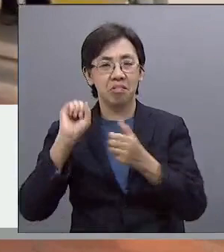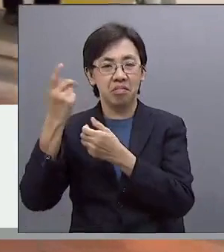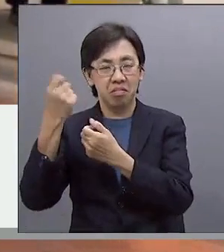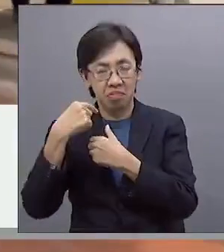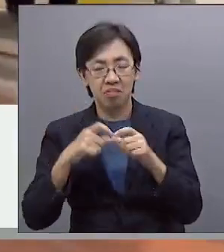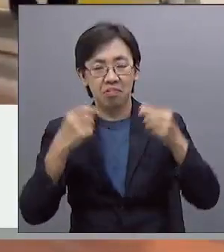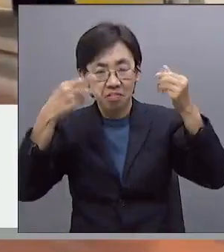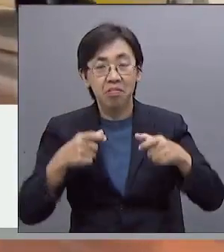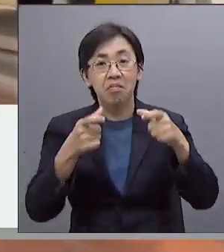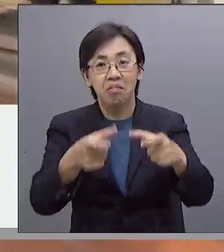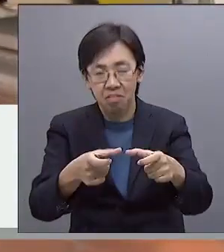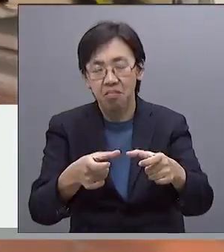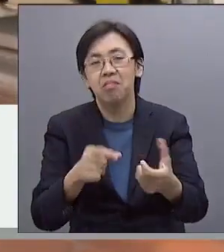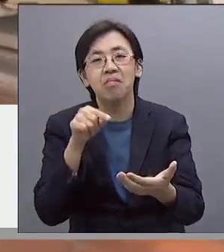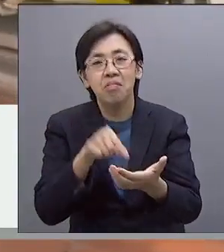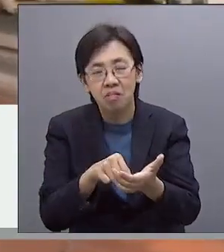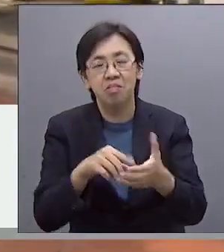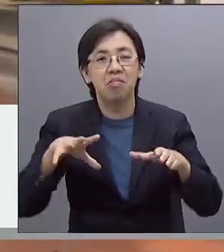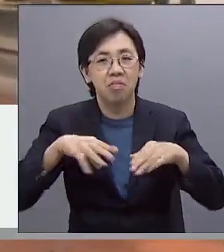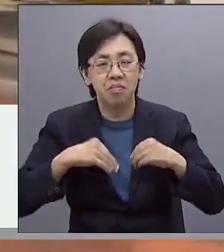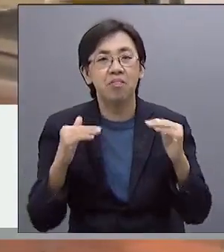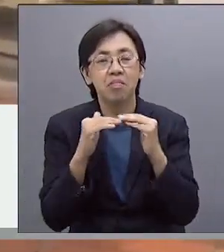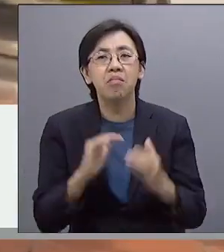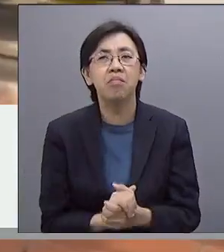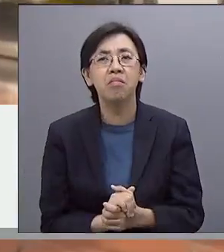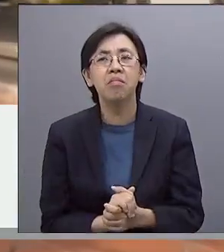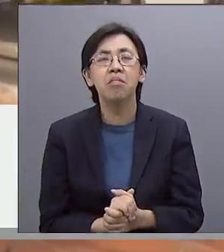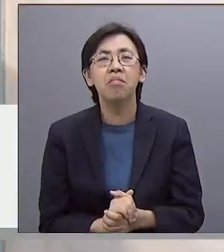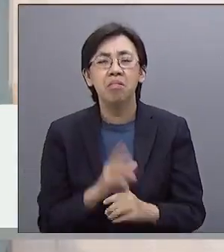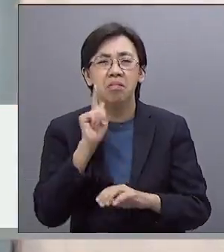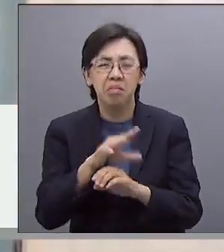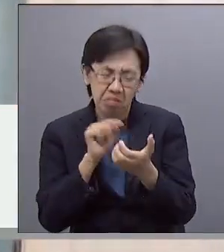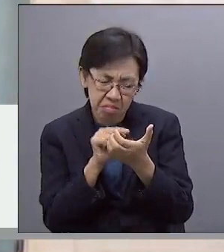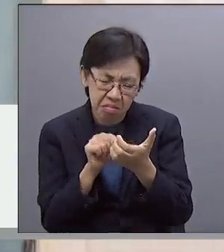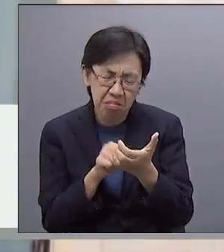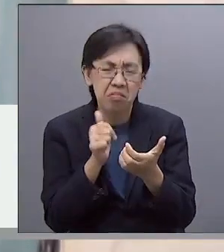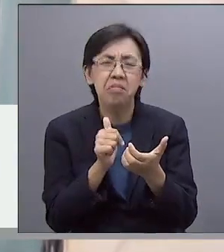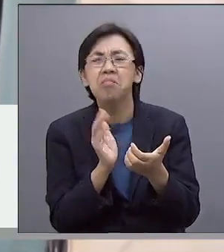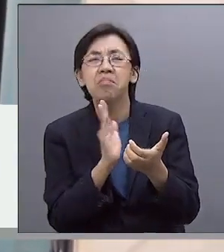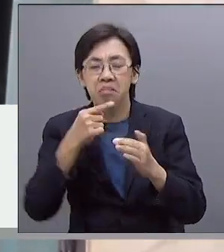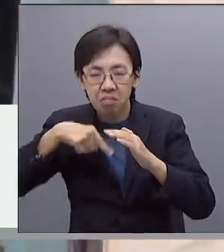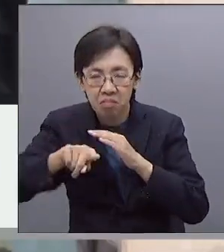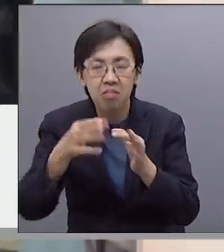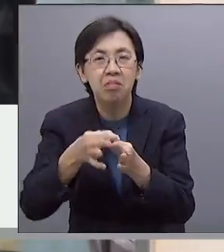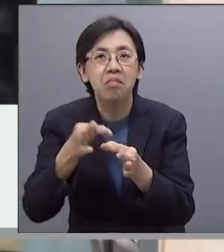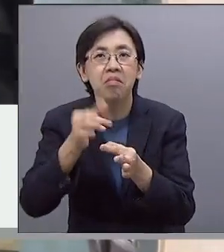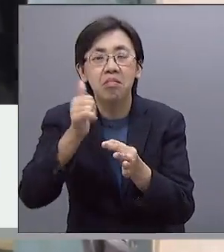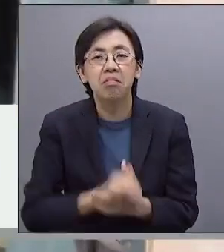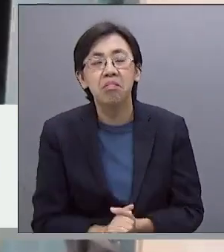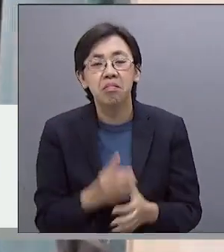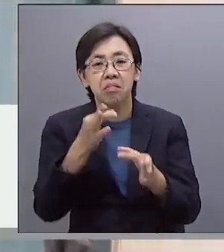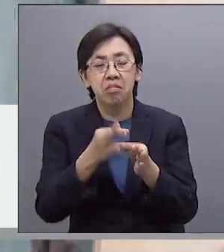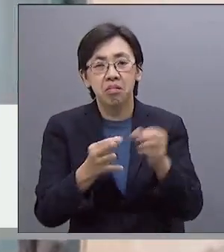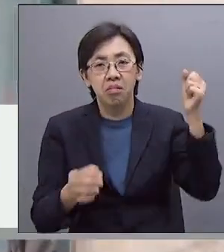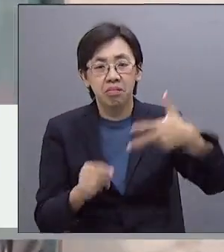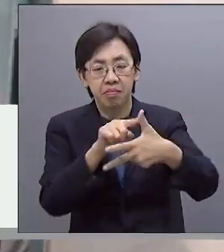ฐที่ให้ยืนยันวันนี้วันแรกนะคะถึงแม้ว่าจะให้ยืนยันผ่านออนไลน์ได้ก็ตามทำผ่านธนาคาร3แห่